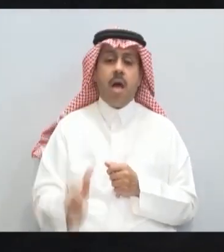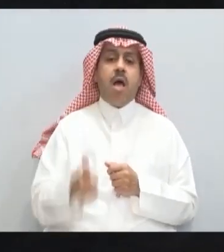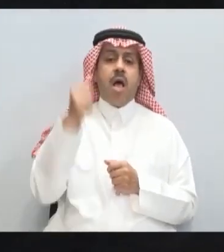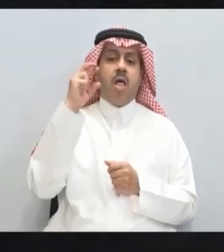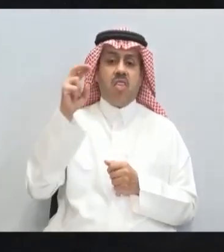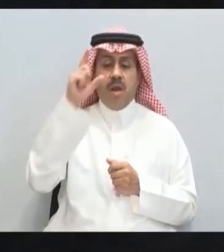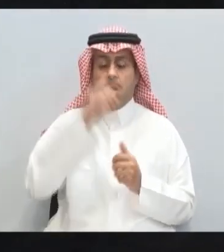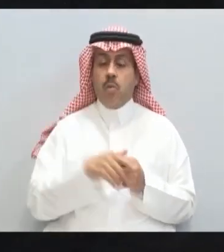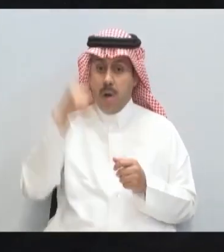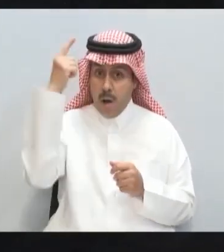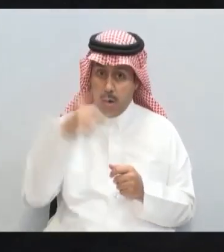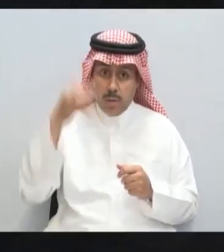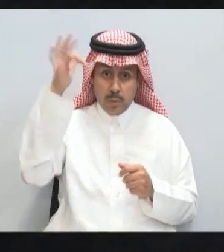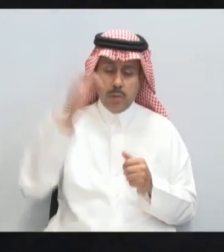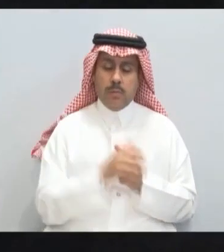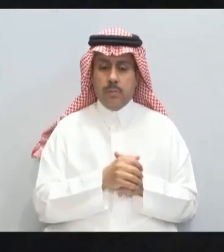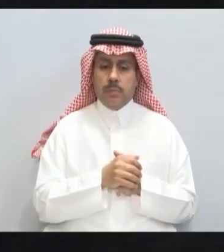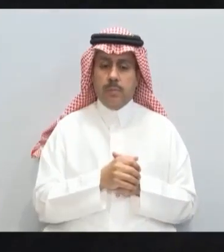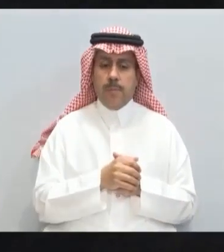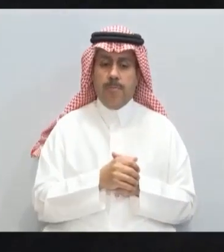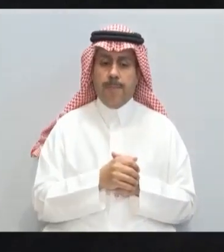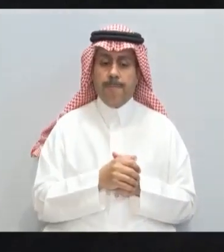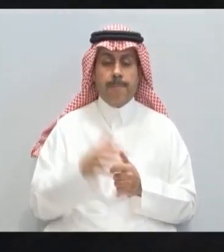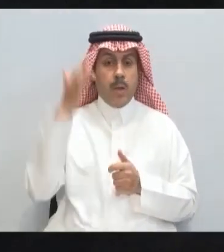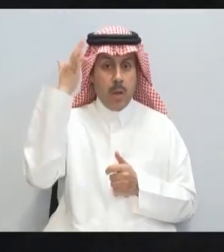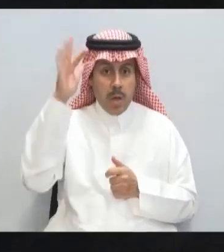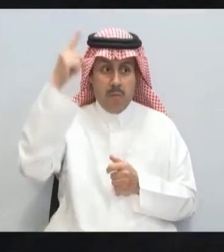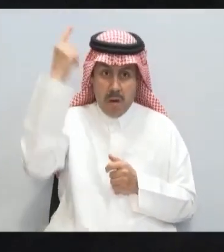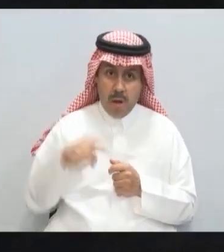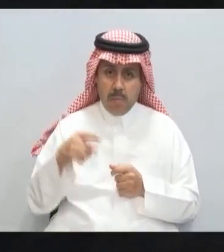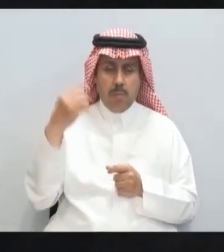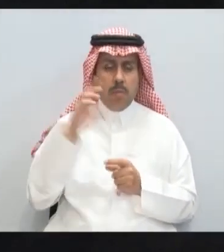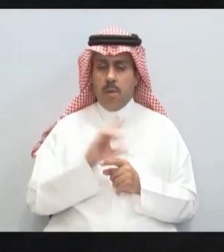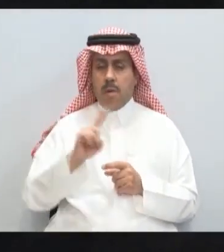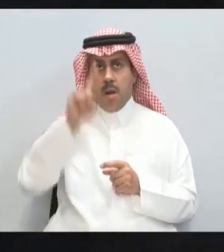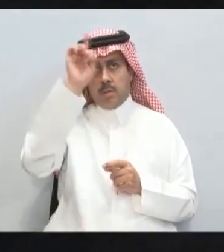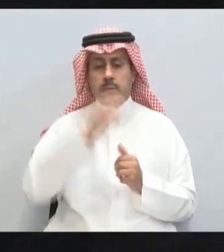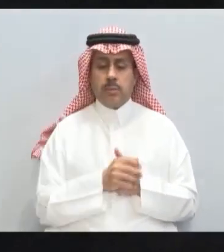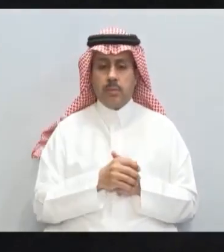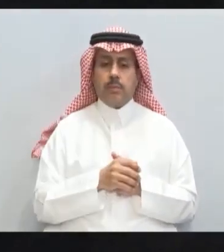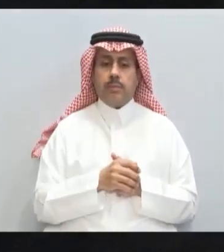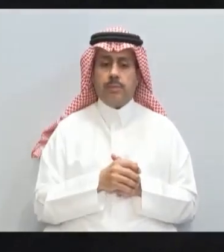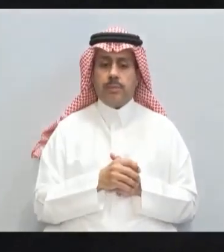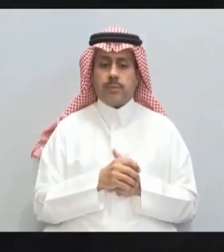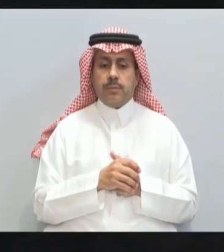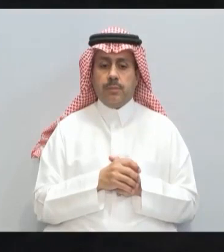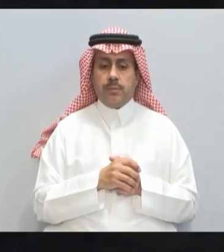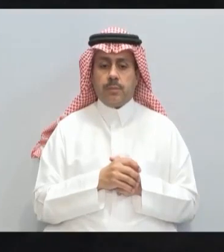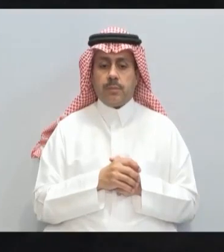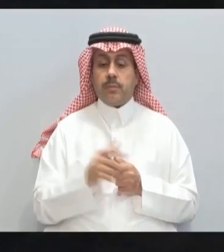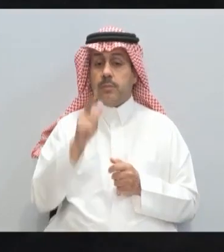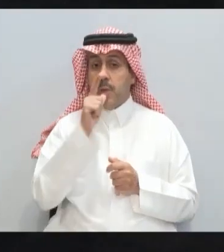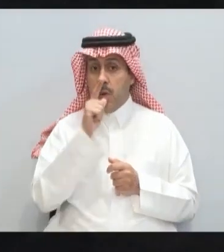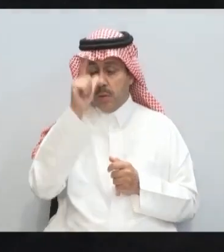والتحريم فهذا فيه انكار عليهم في ان يحرموا او يحللوا بغير برهان ولا دليل وفي